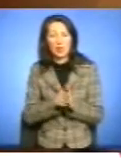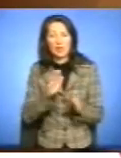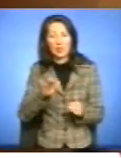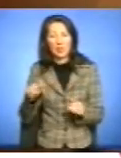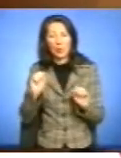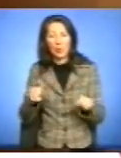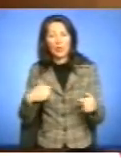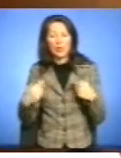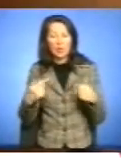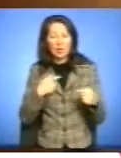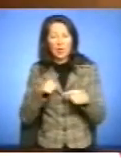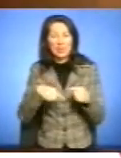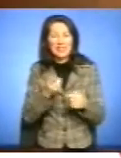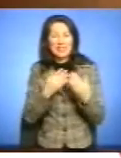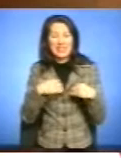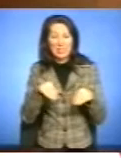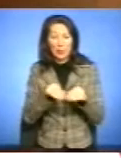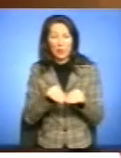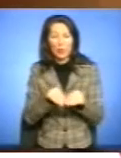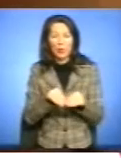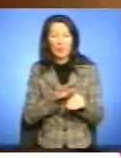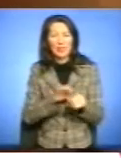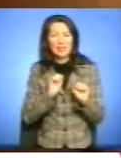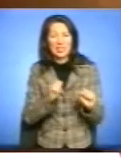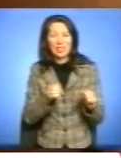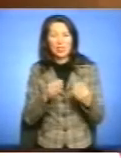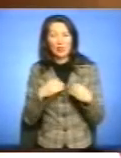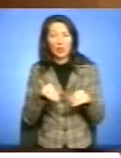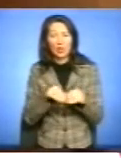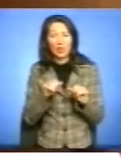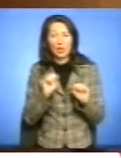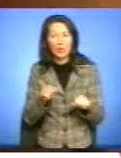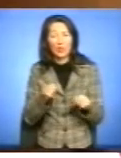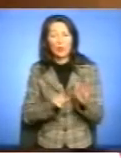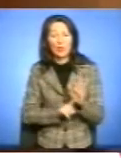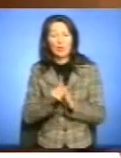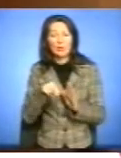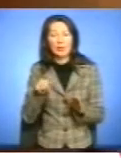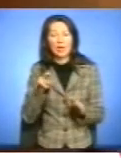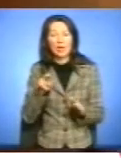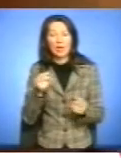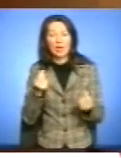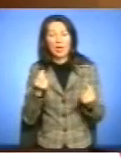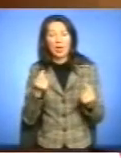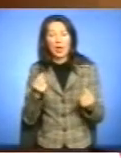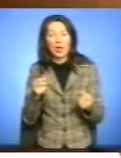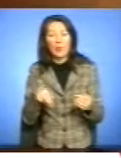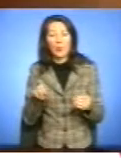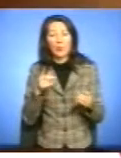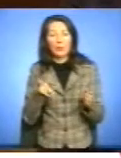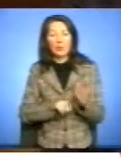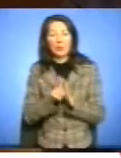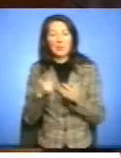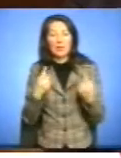захищеності в світі. У них просто, ну, можливо, може починатися тут депресія, і вони таким чином хочуть втекти від